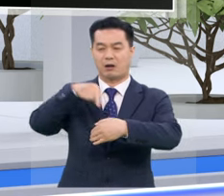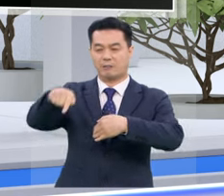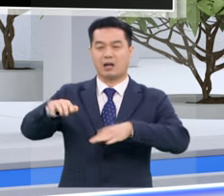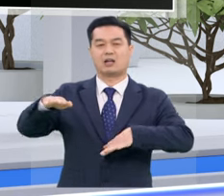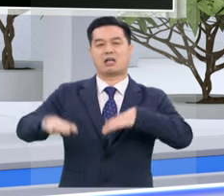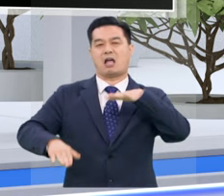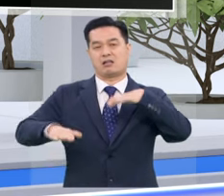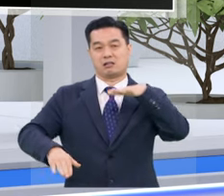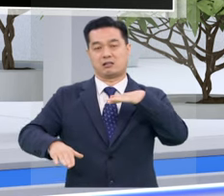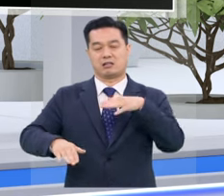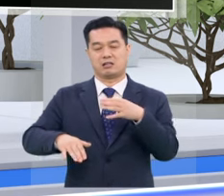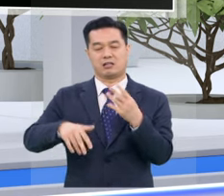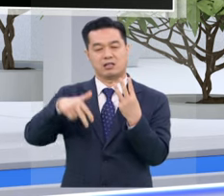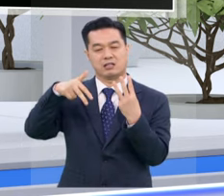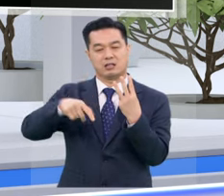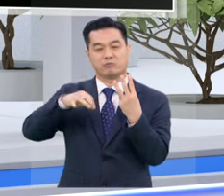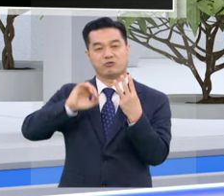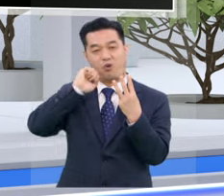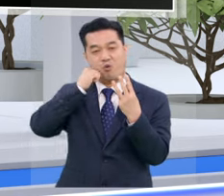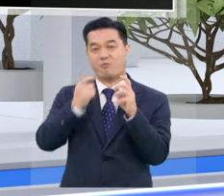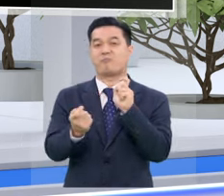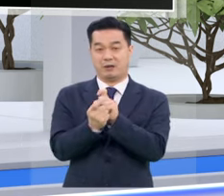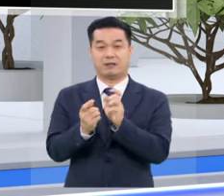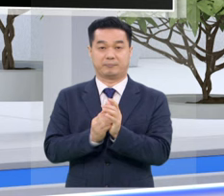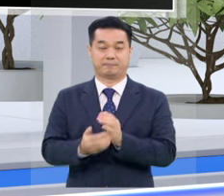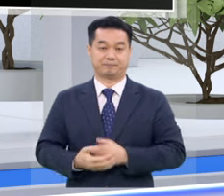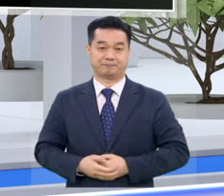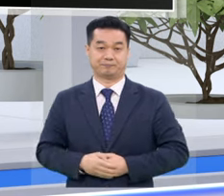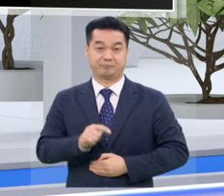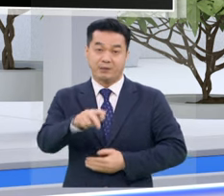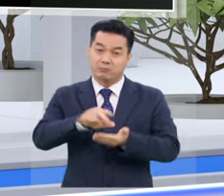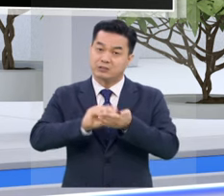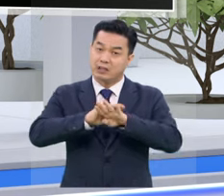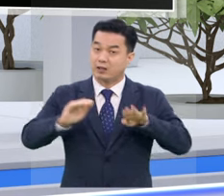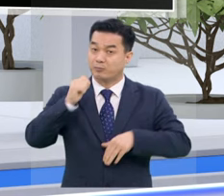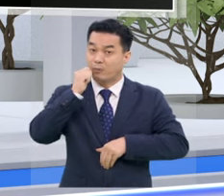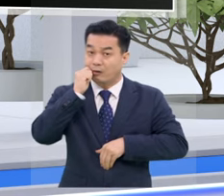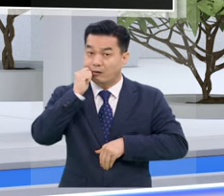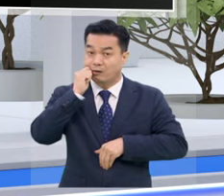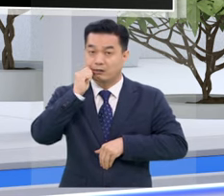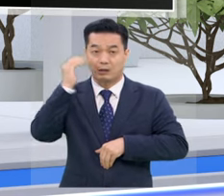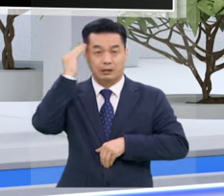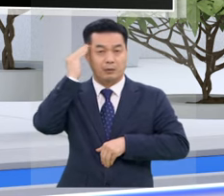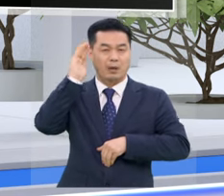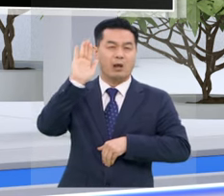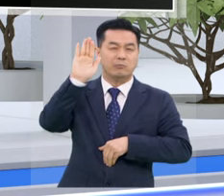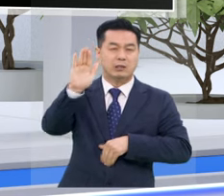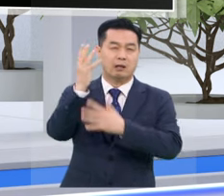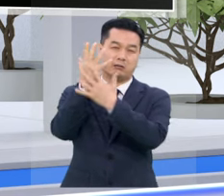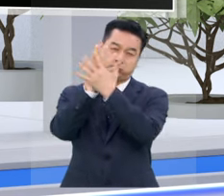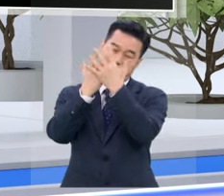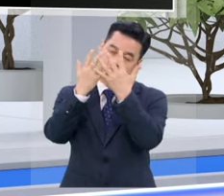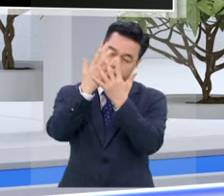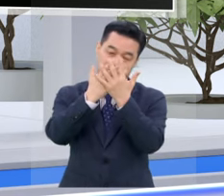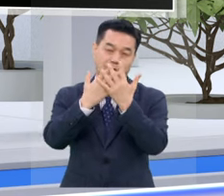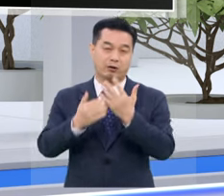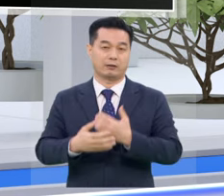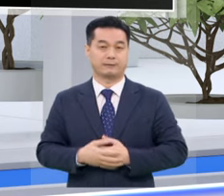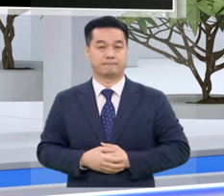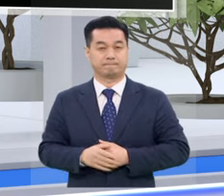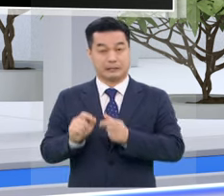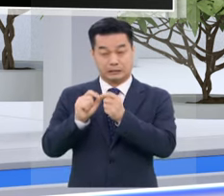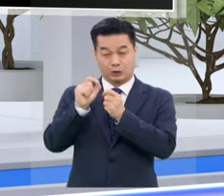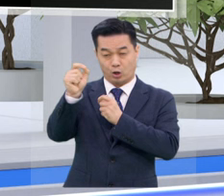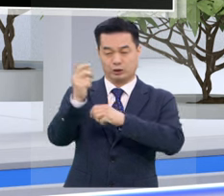3중고를 겪고 있습니다이 문제를 해결하지 못하면 대한민국의 미래는 없습니다 장기적인